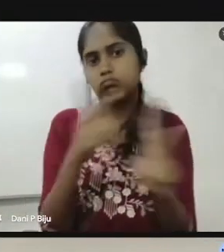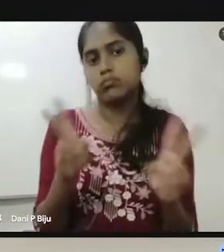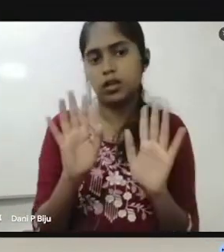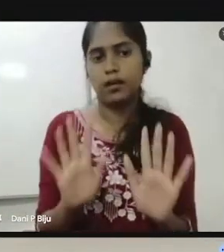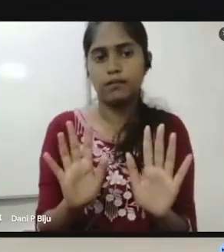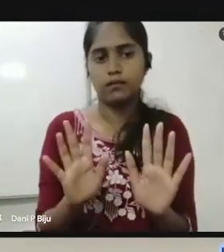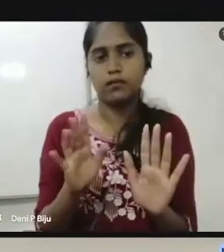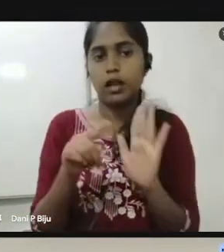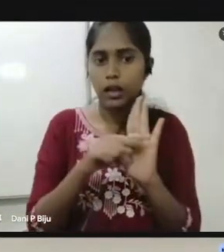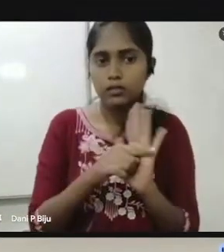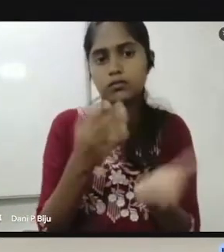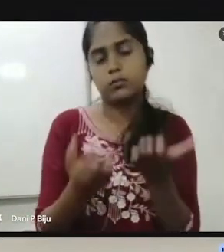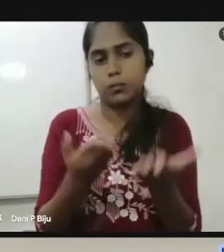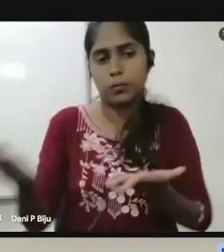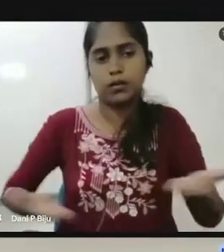കണ്ടുവരാറുണ്ട്. അപ്പം